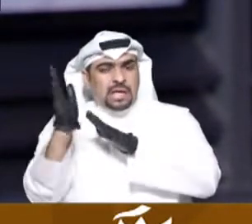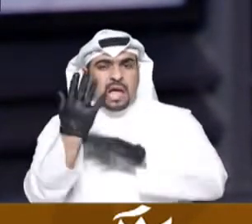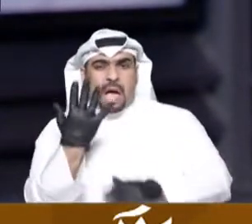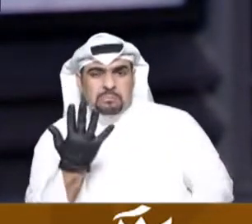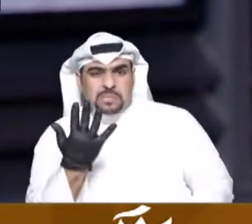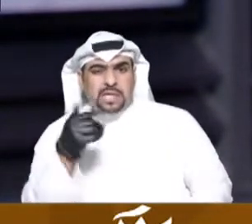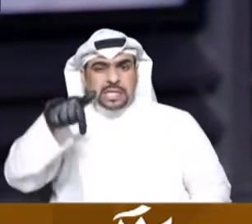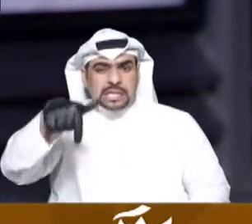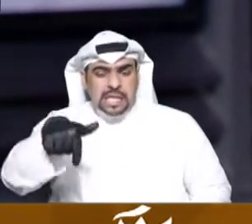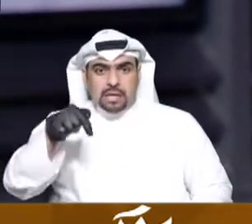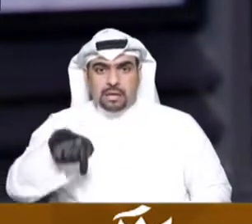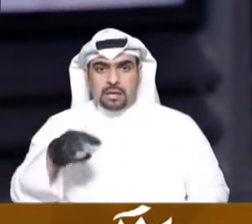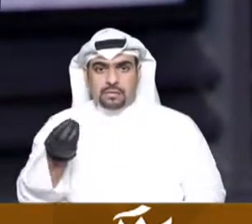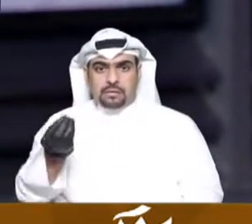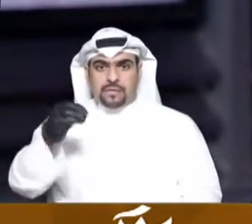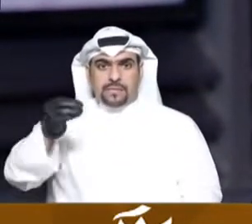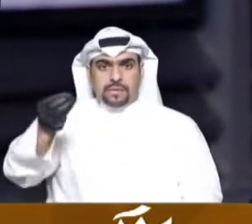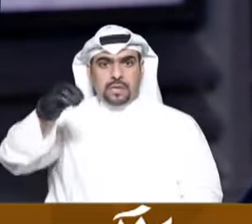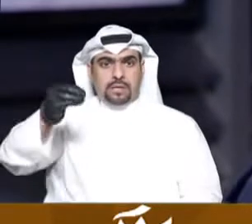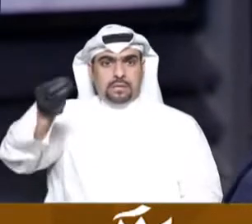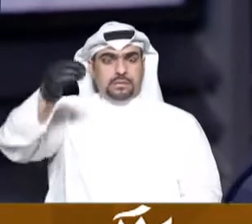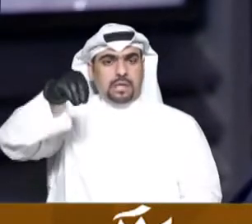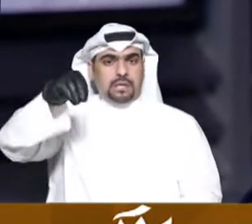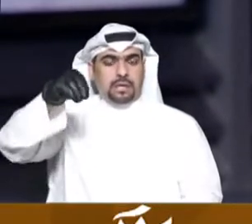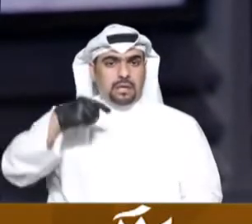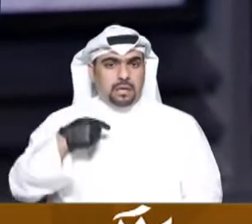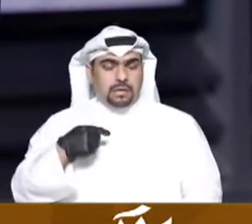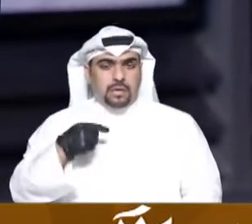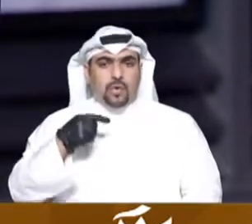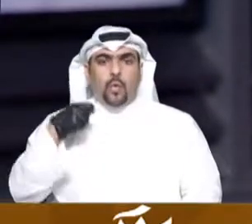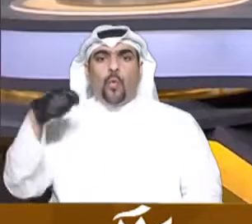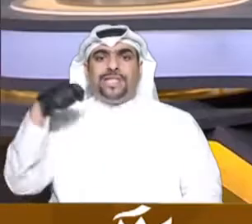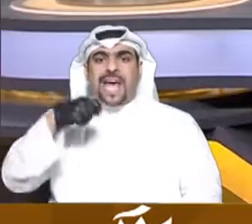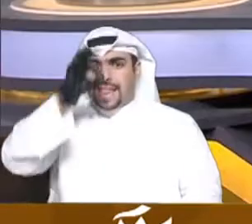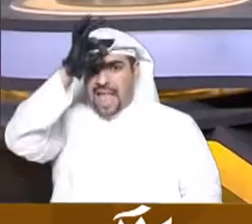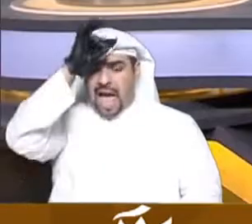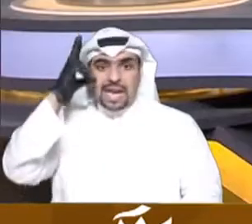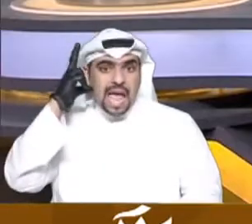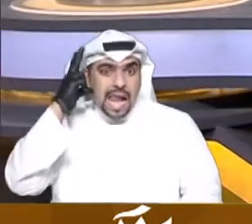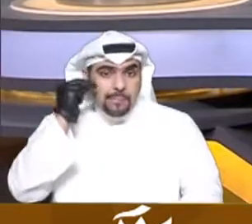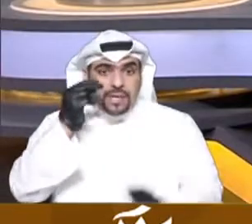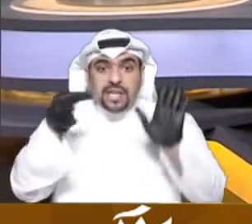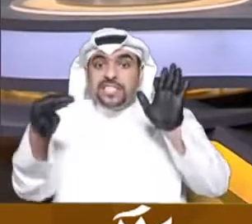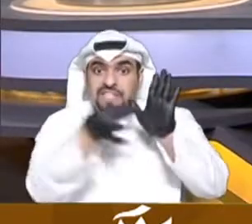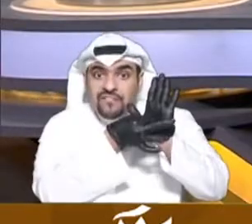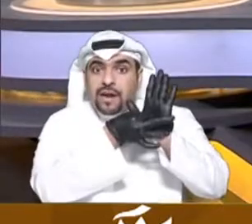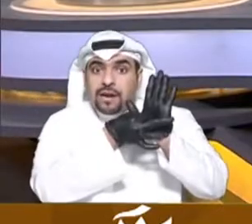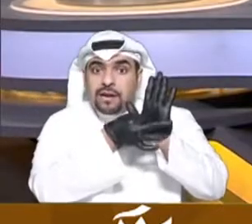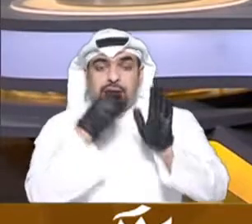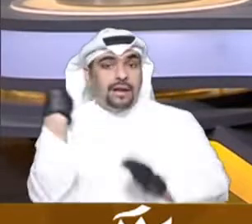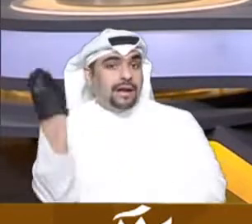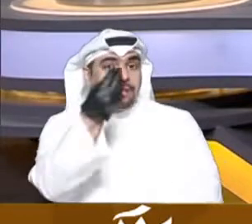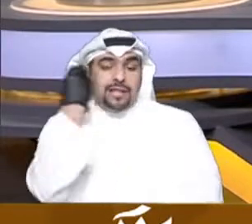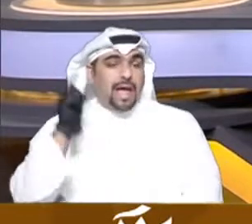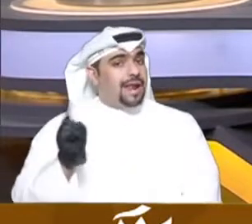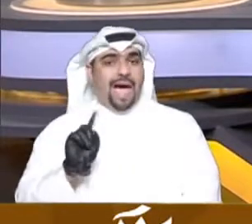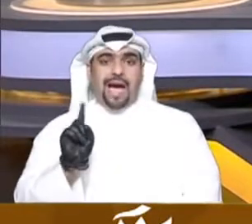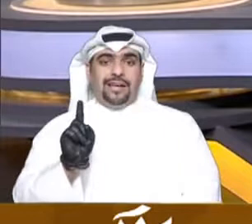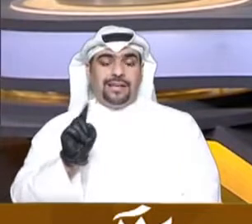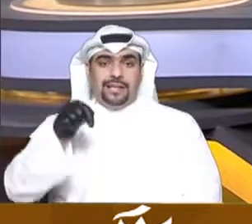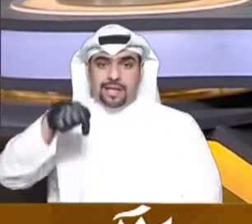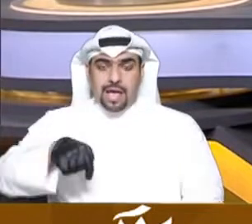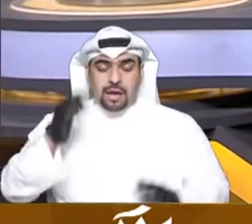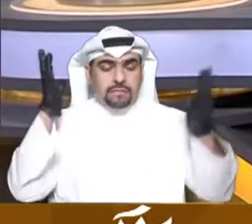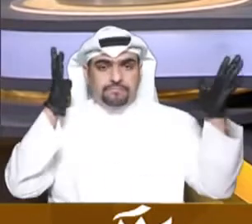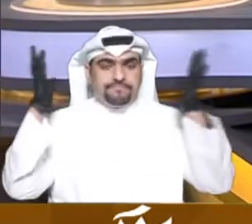العدل او العدد ما قاعد يوصل صفر. فهذا الشخص اللي قاعد يطلع قاعد يعني يربك، اول شيء يربك وزاره الصحه، يربك وزاره الداخليه في